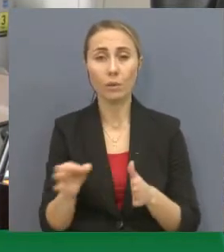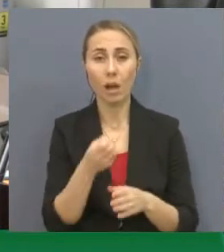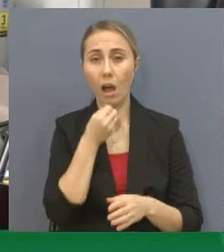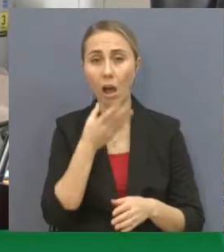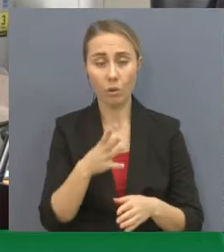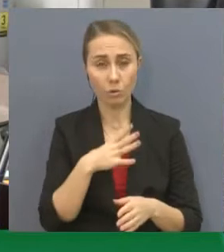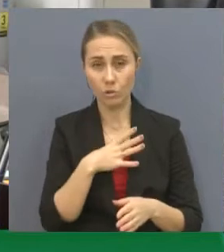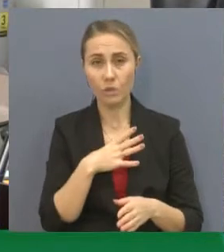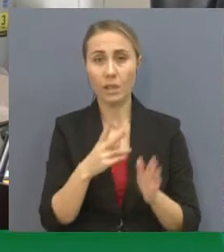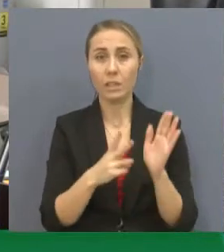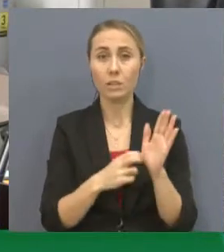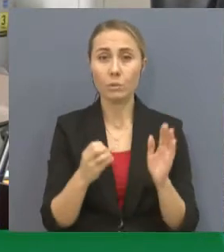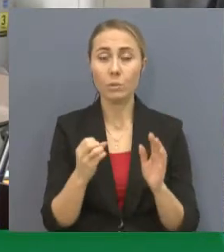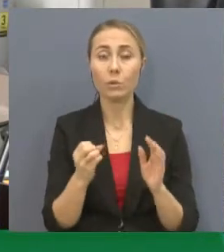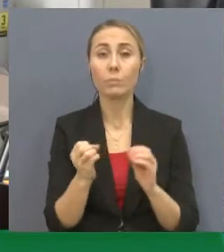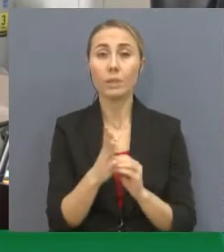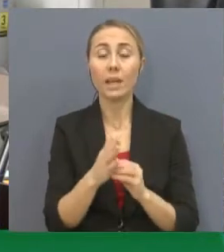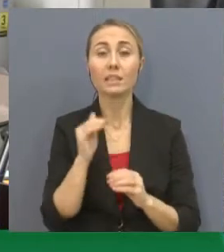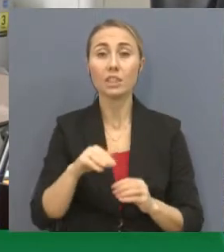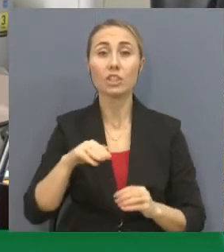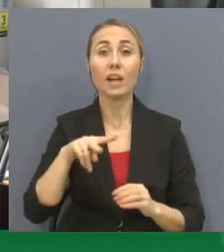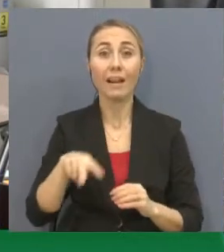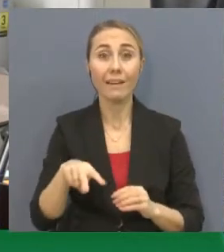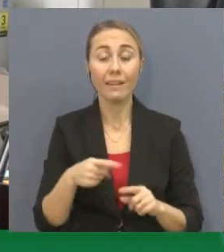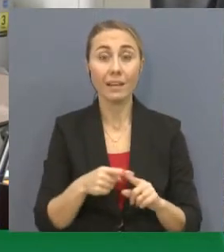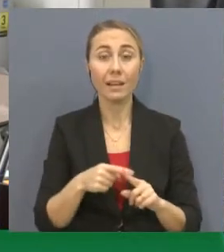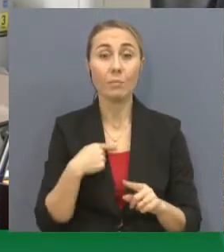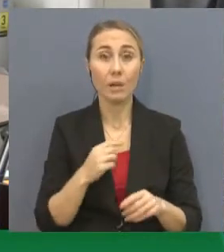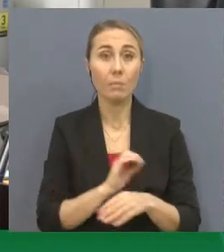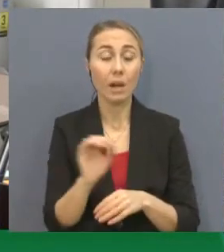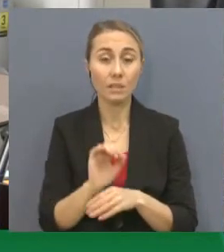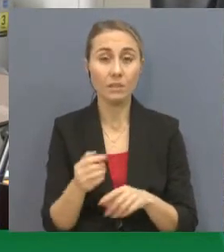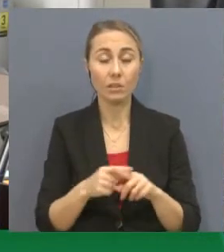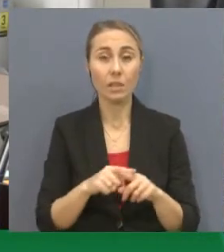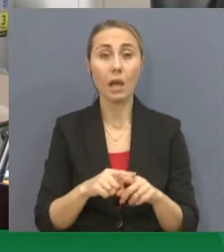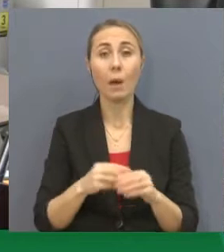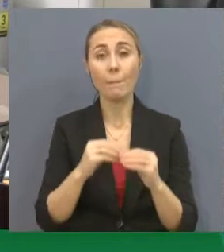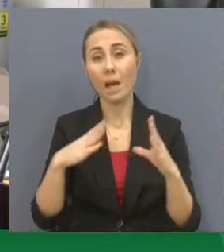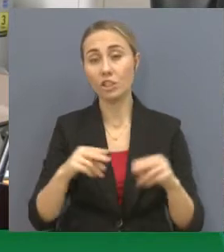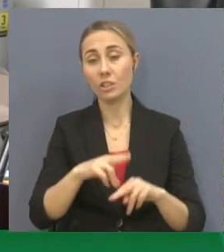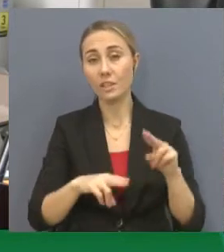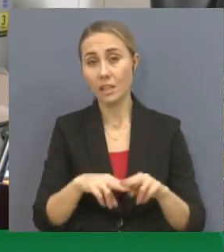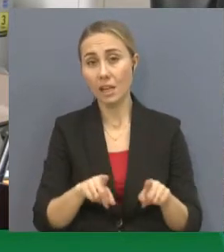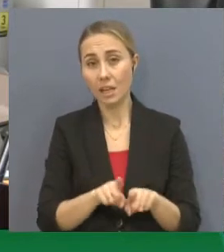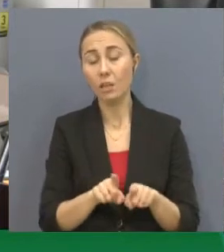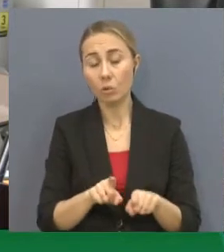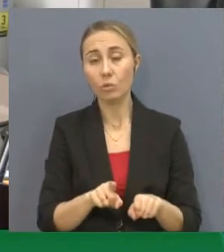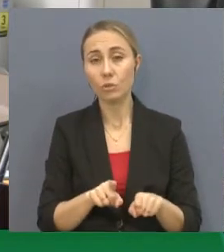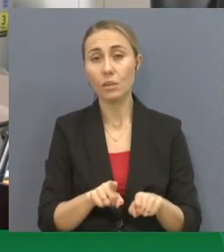важна 715 тысяч у нас было противник произведено на машиностроение повлияло также